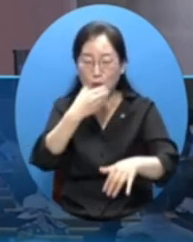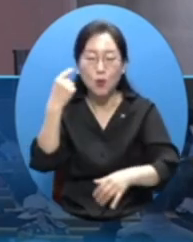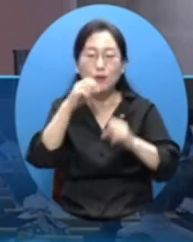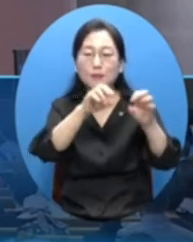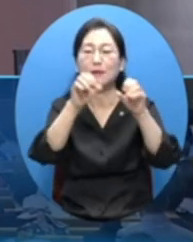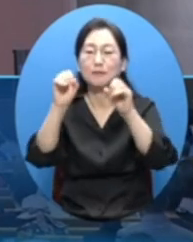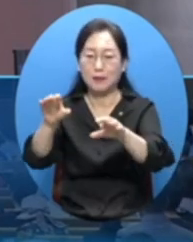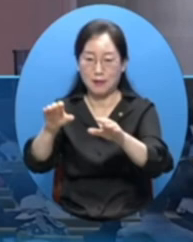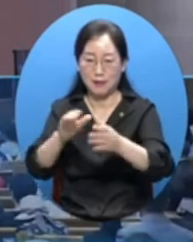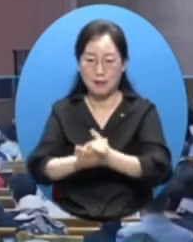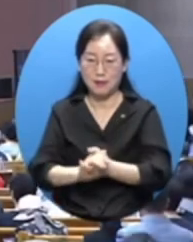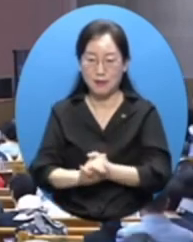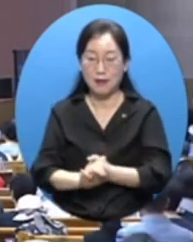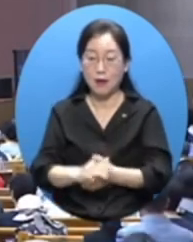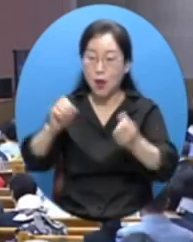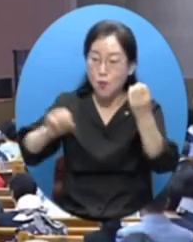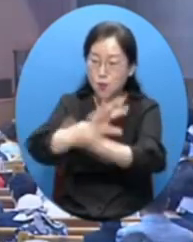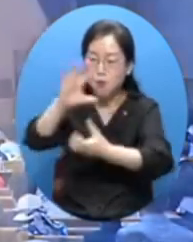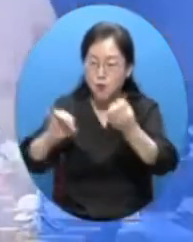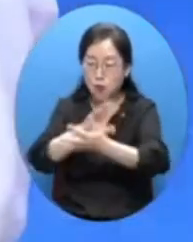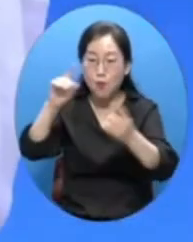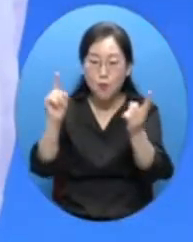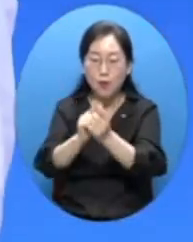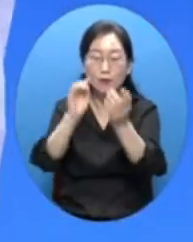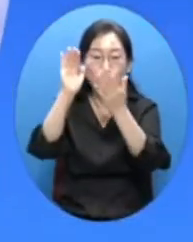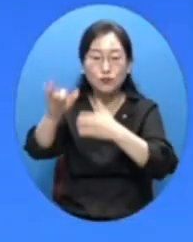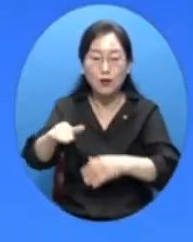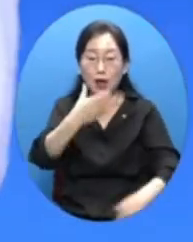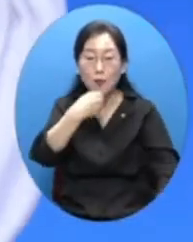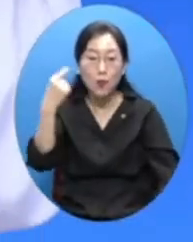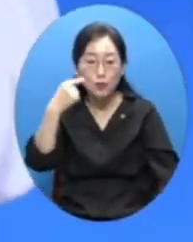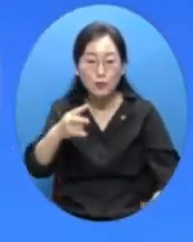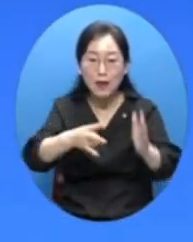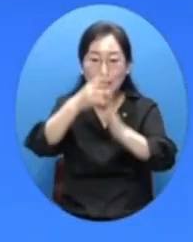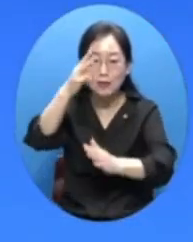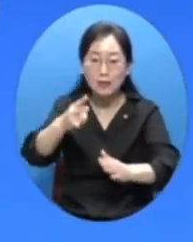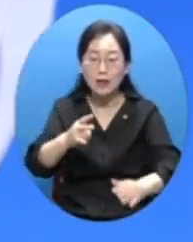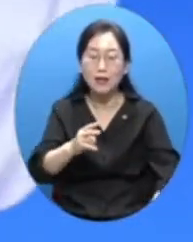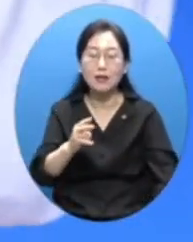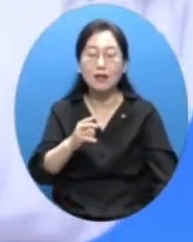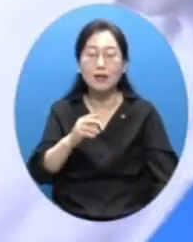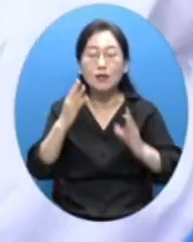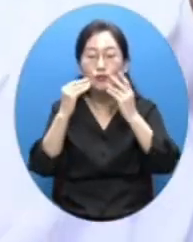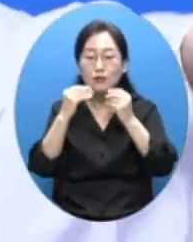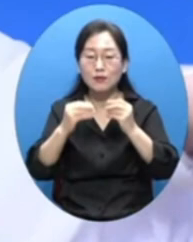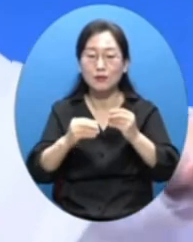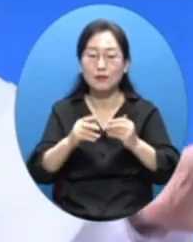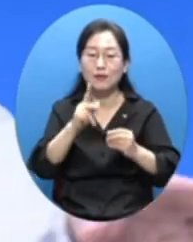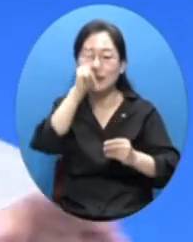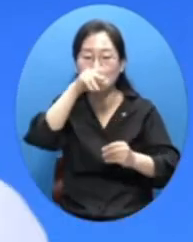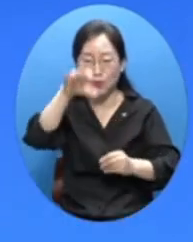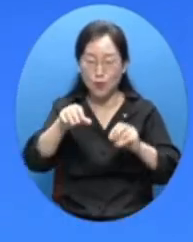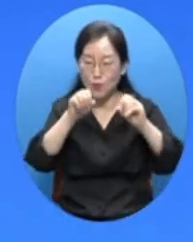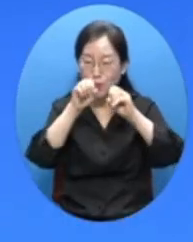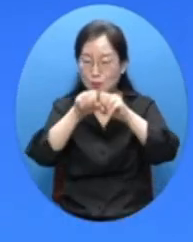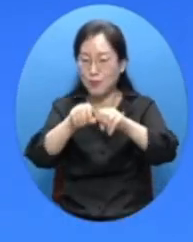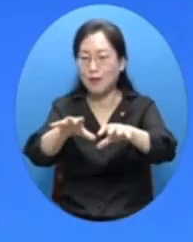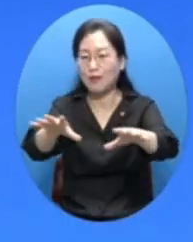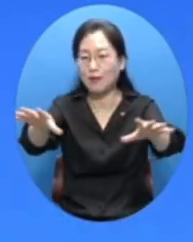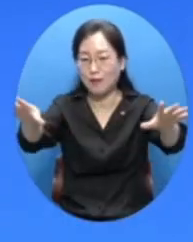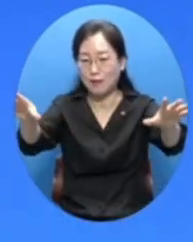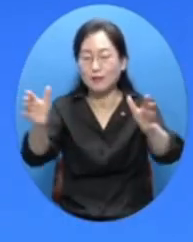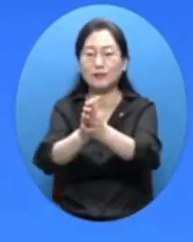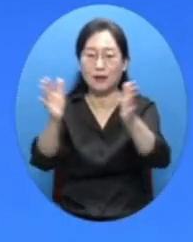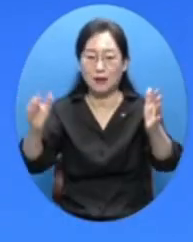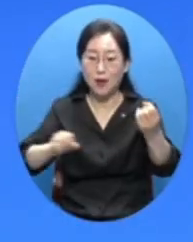새. 환란이 다가온 다음에 이 복음이 예루살렘, 온유대와 사마리아 땅까지 확산되기 시작한 것입니다.